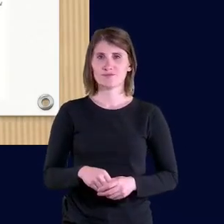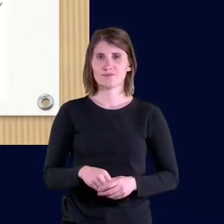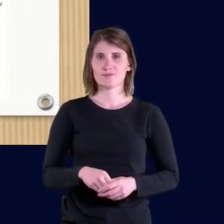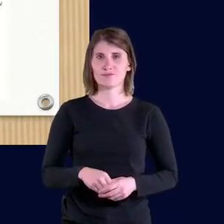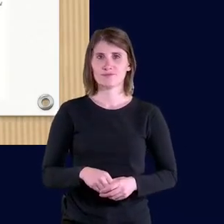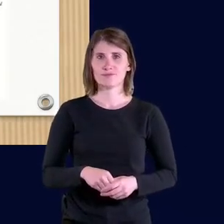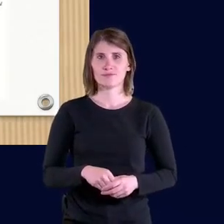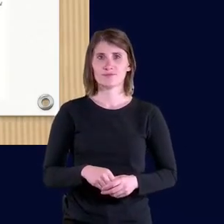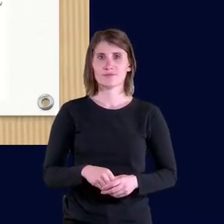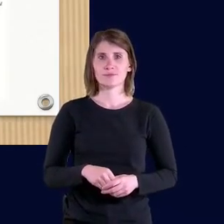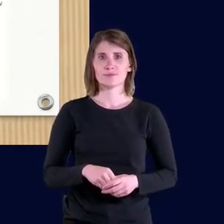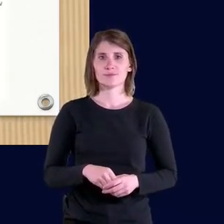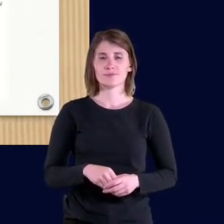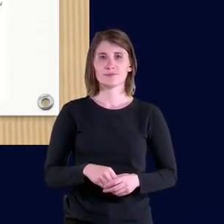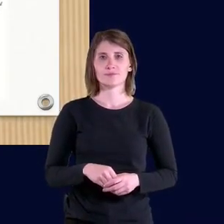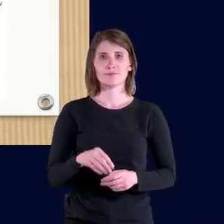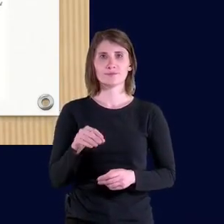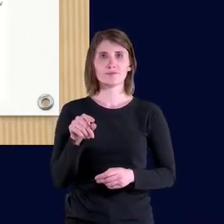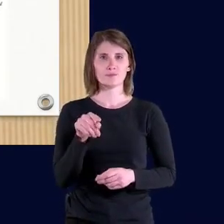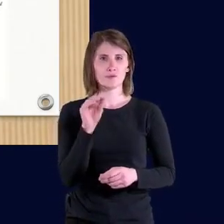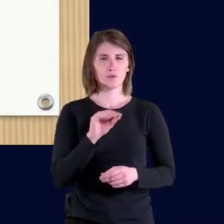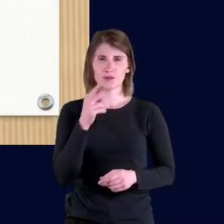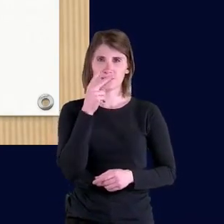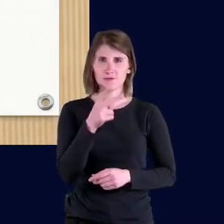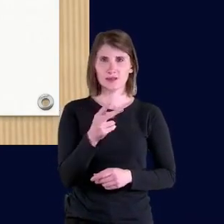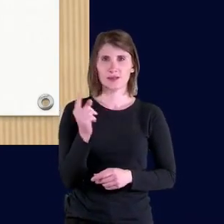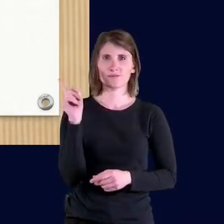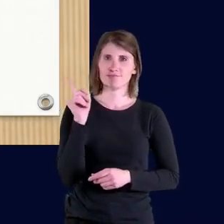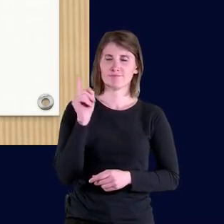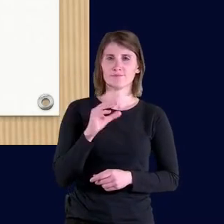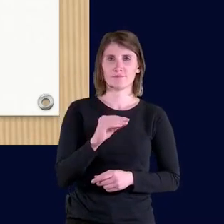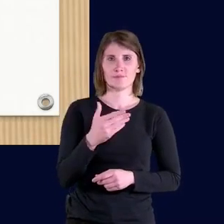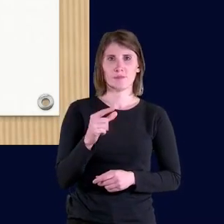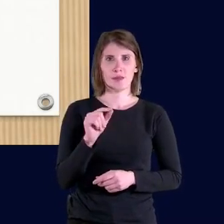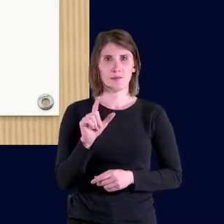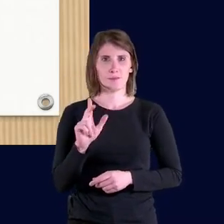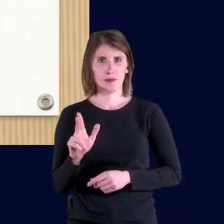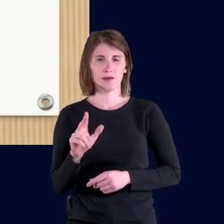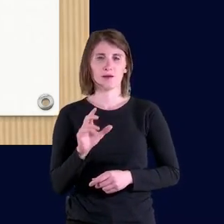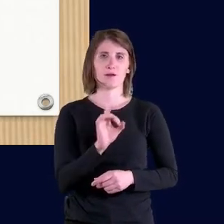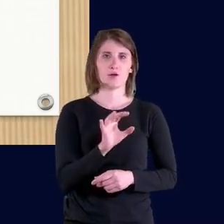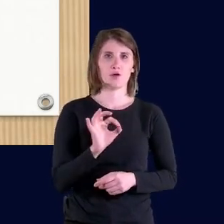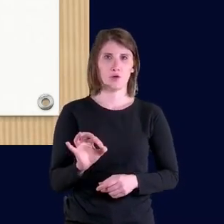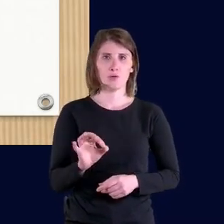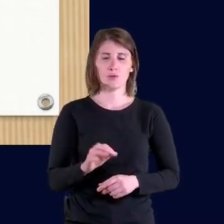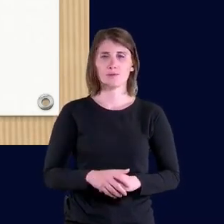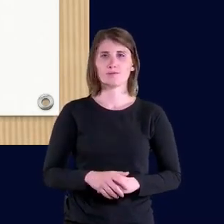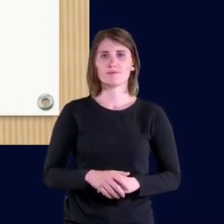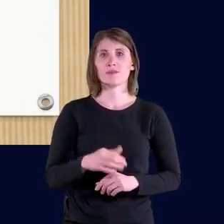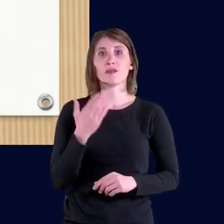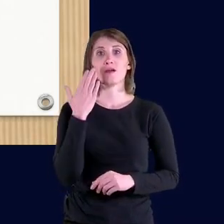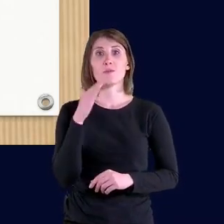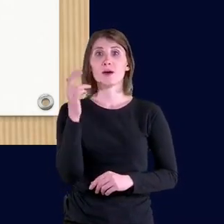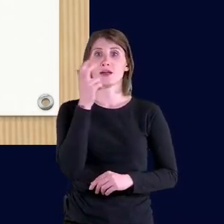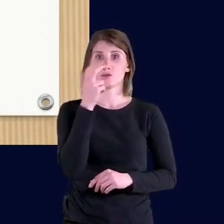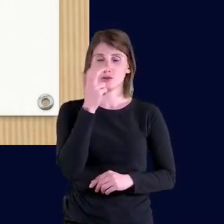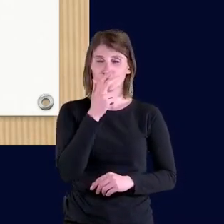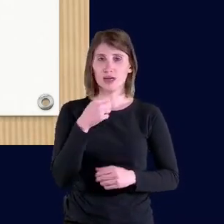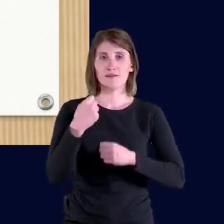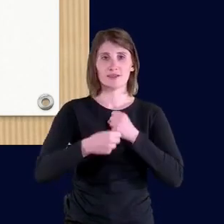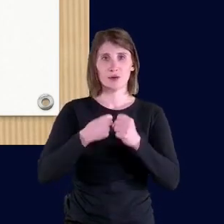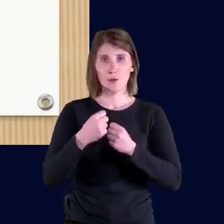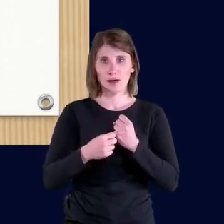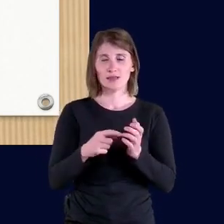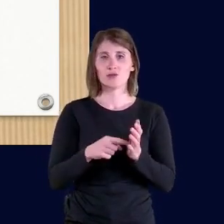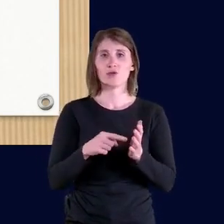następny O właśnie tutaj jeszcze Empik go to bardzo ciekawą akcję akcję